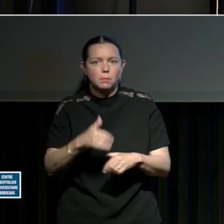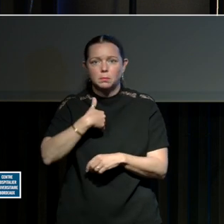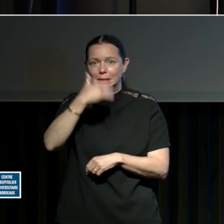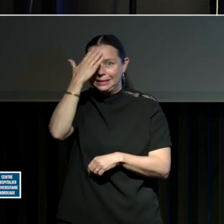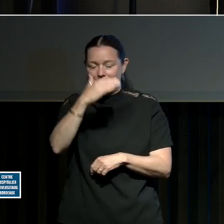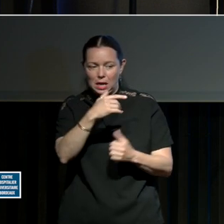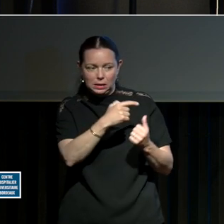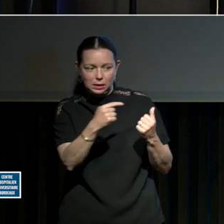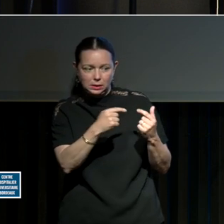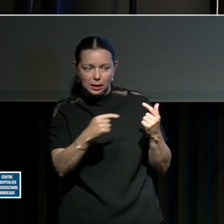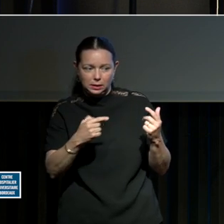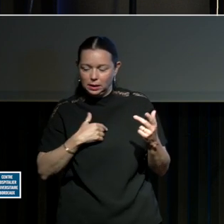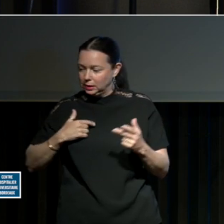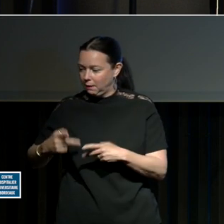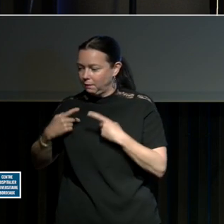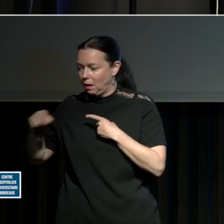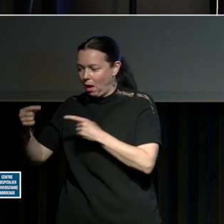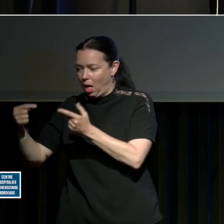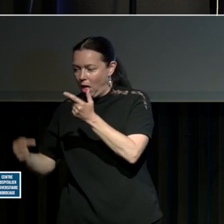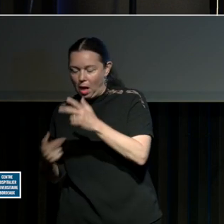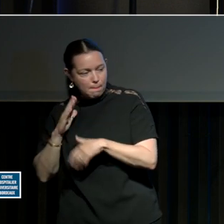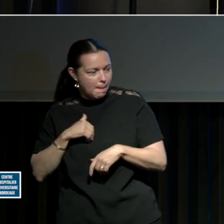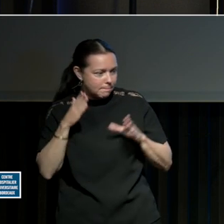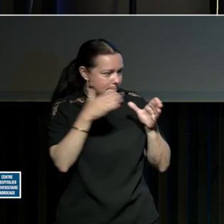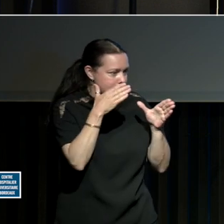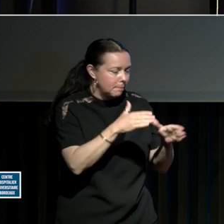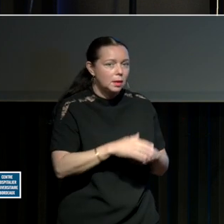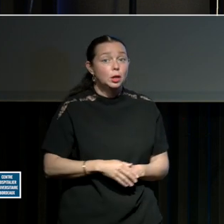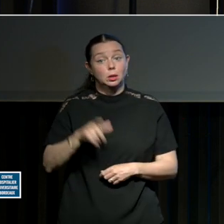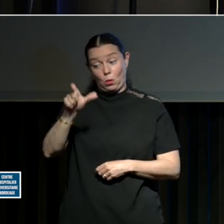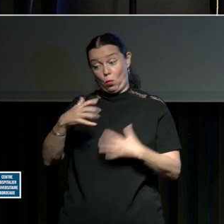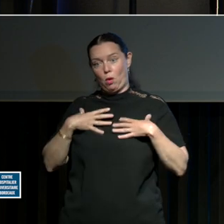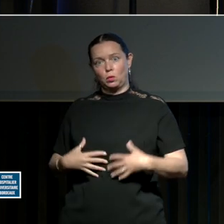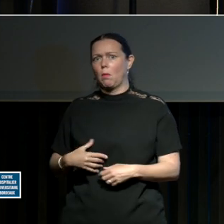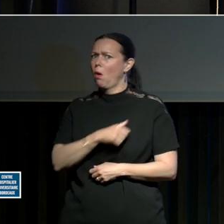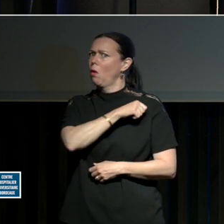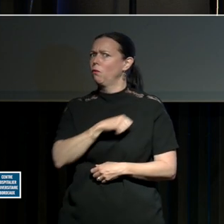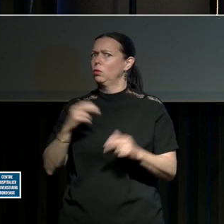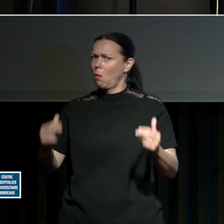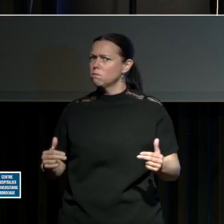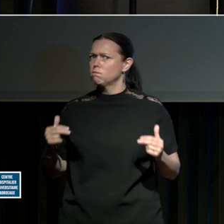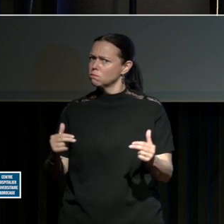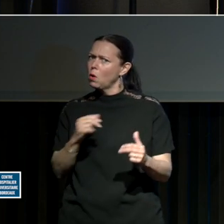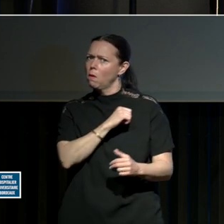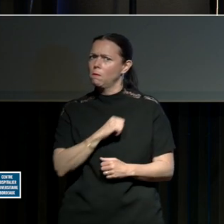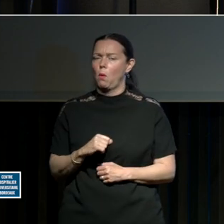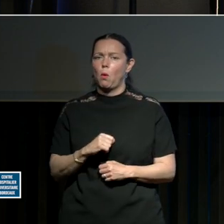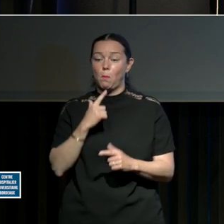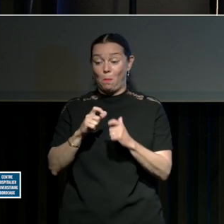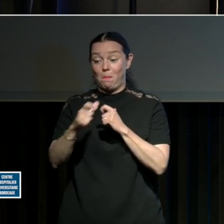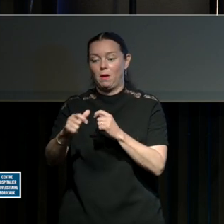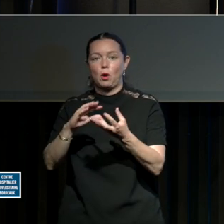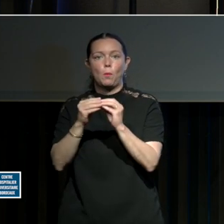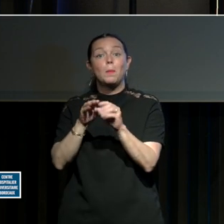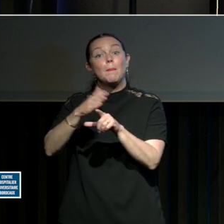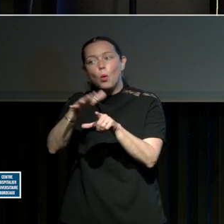conséquences négatives sur la vie du sujet. Le comportement doit être d'une sévérité suffisante pour entraîner une altération significative dans